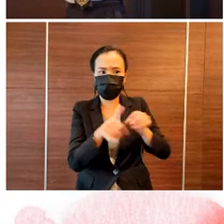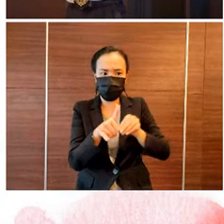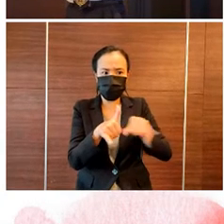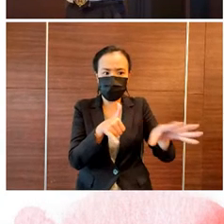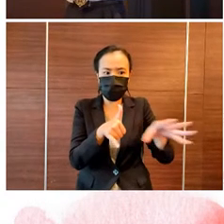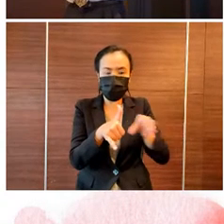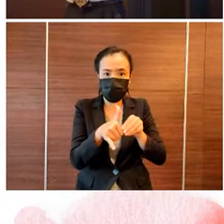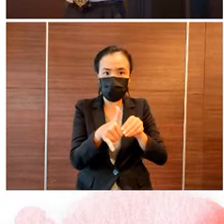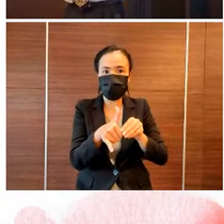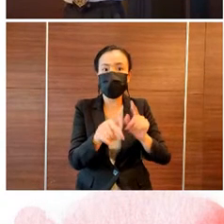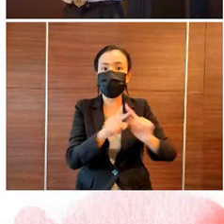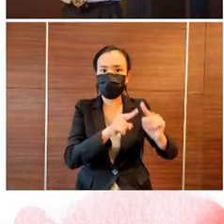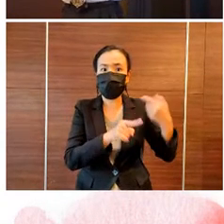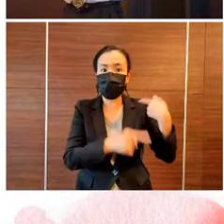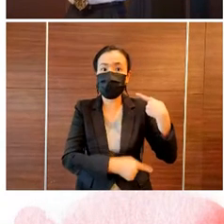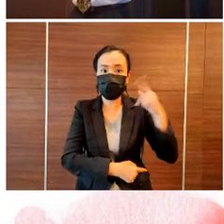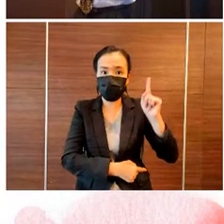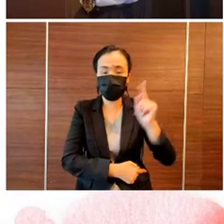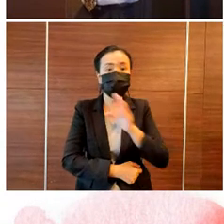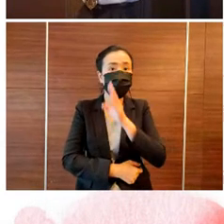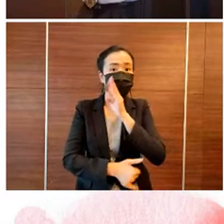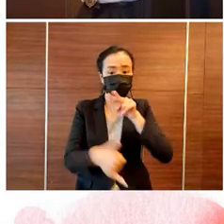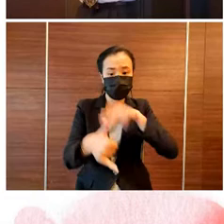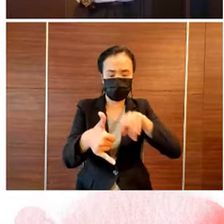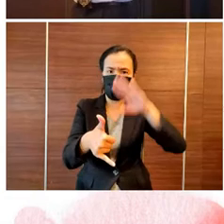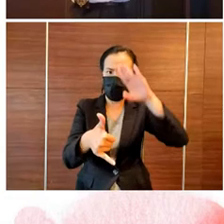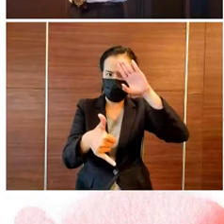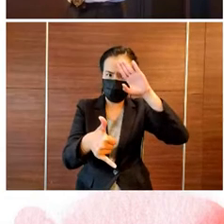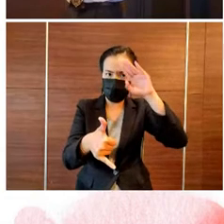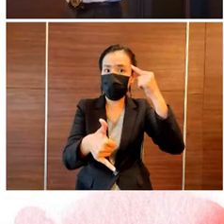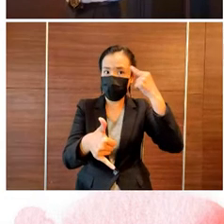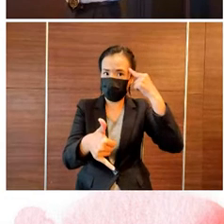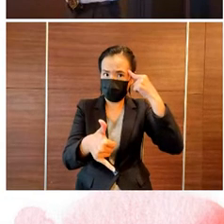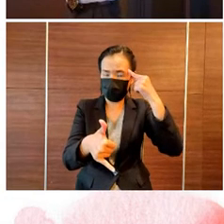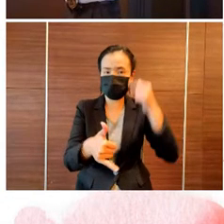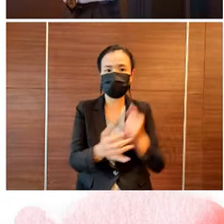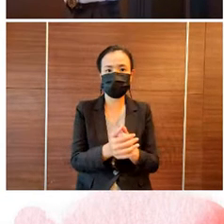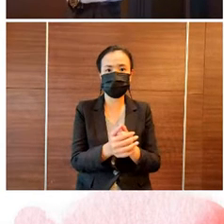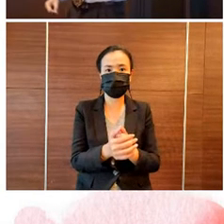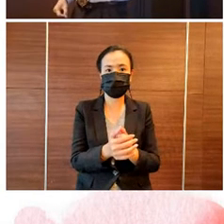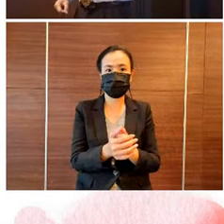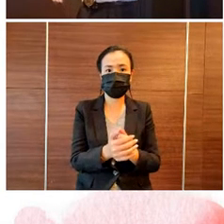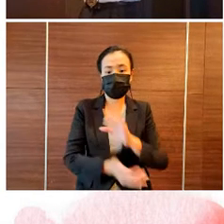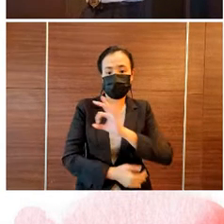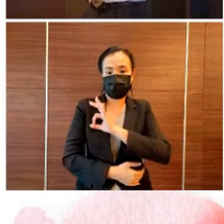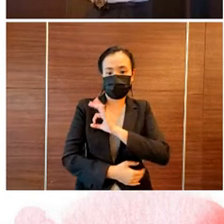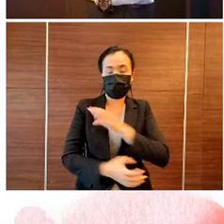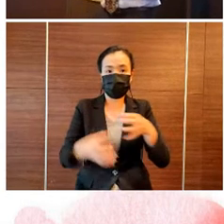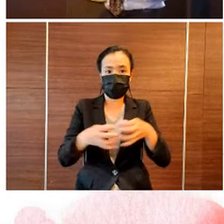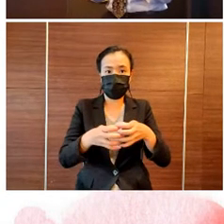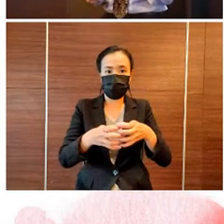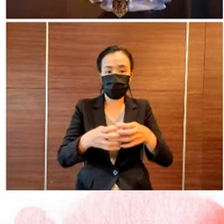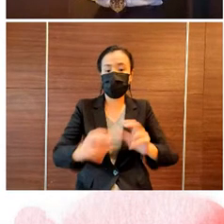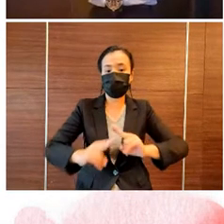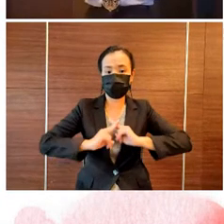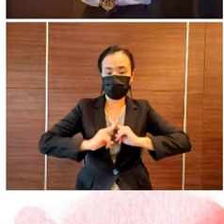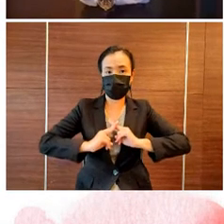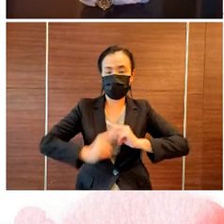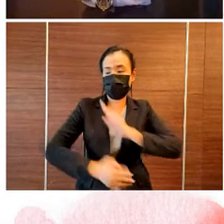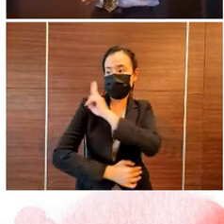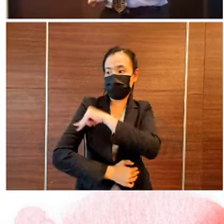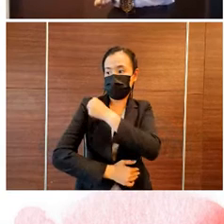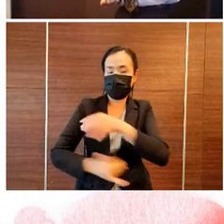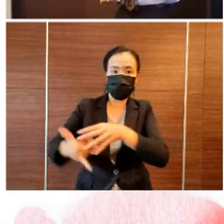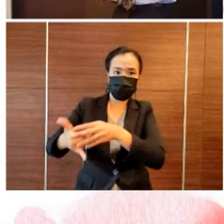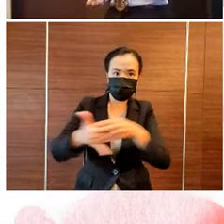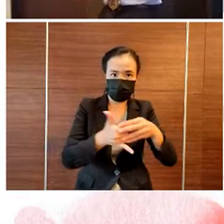ากเขาต่อไปนะครับนะรวมทั้งถ้าตรวจเจอแล้วคนเหล่านี้จะมีสมาชิกของกลุ่ม NGO นั้นพาไปที่โรงพยาบาล